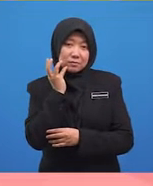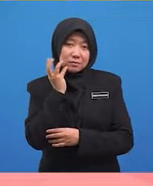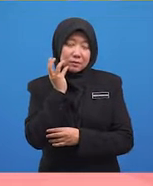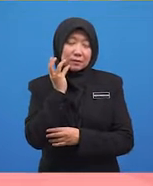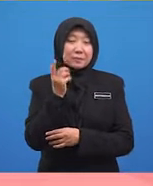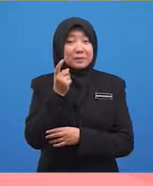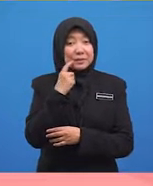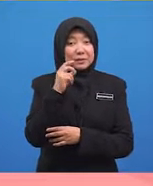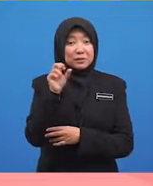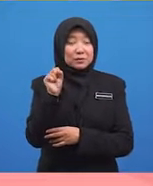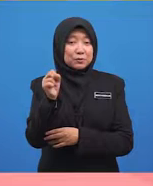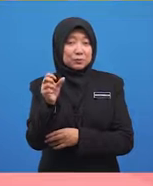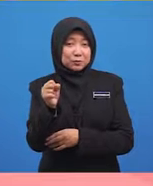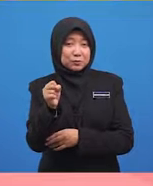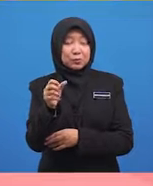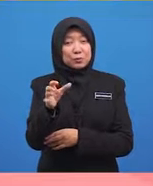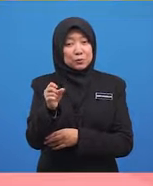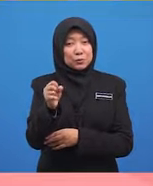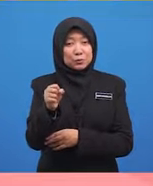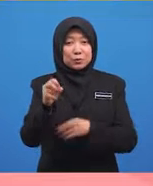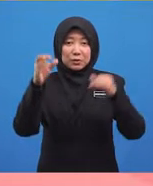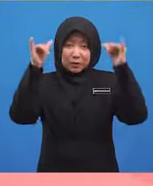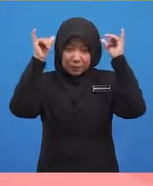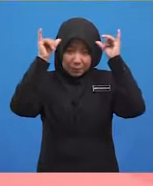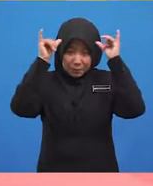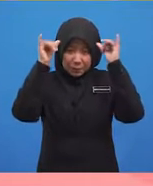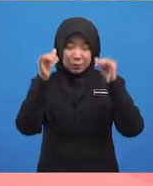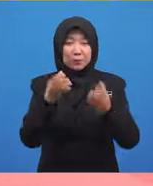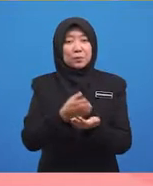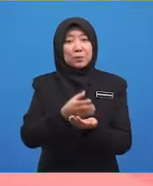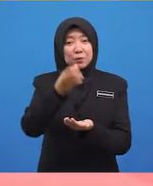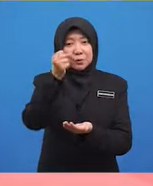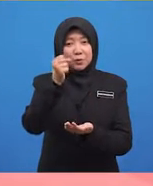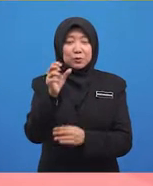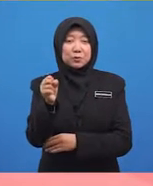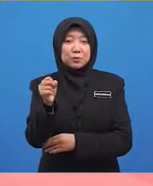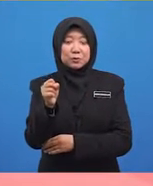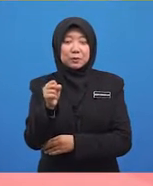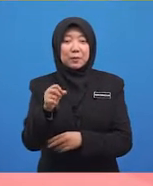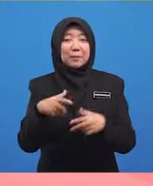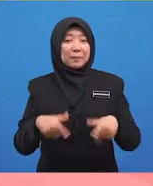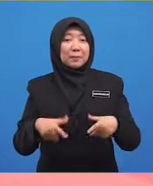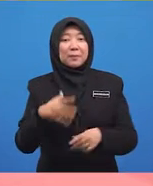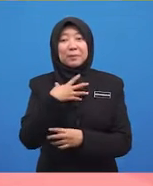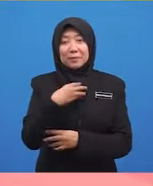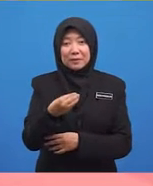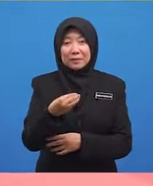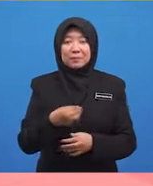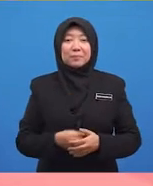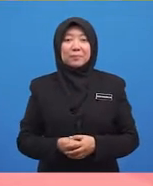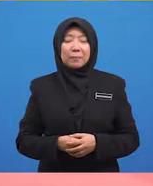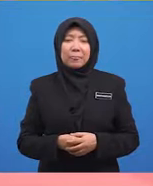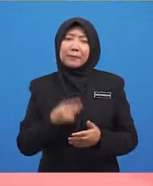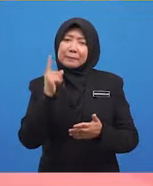gigi susu, susu lembu, botol susu dan papan putih.